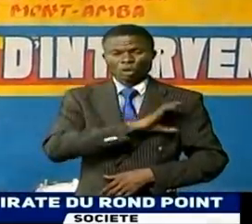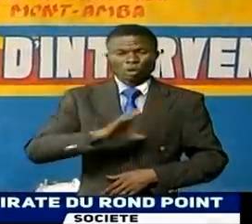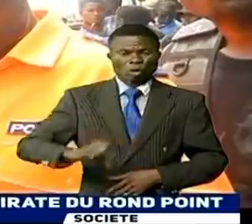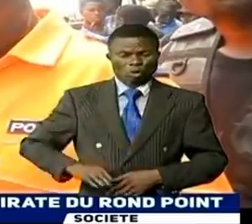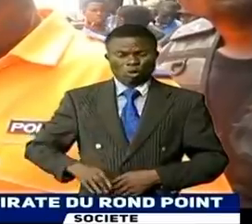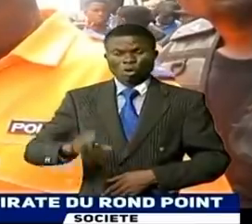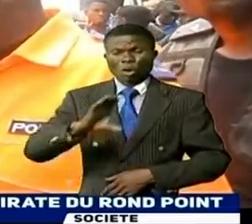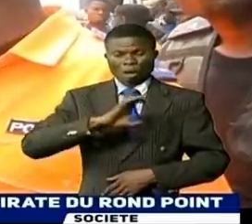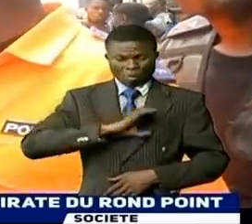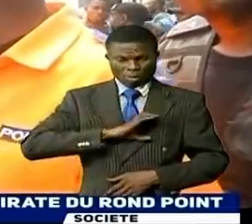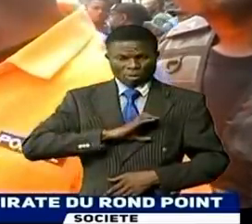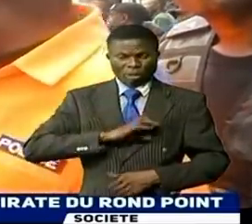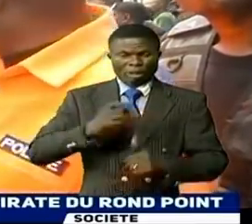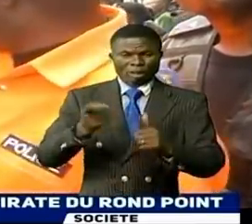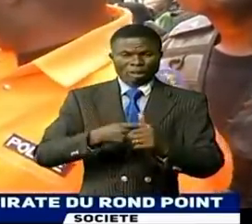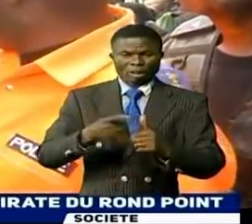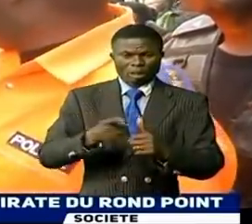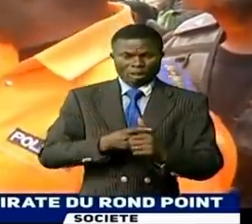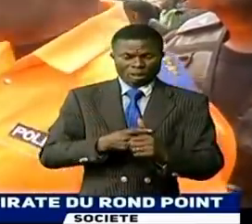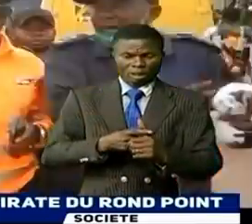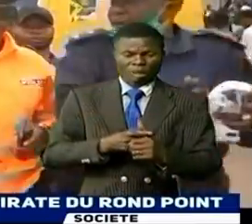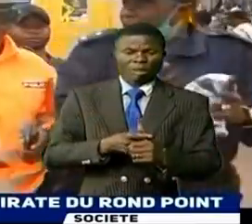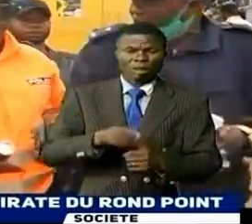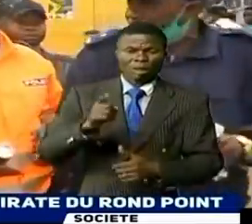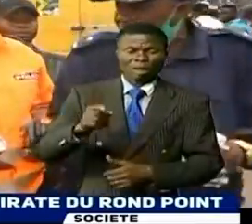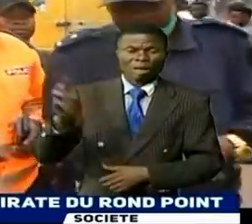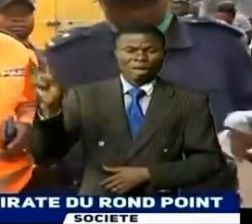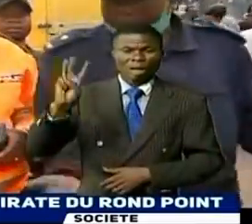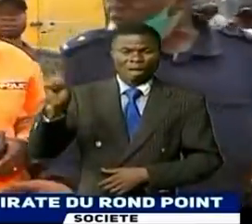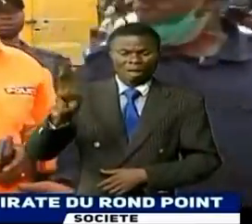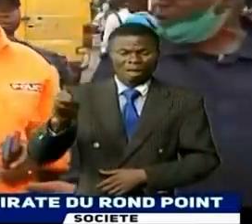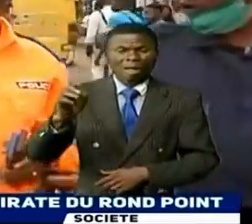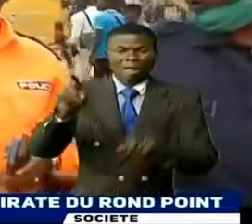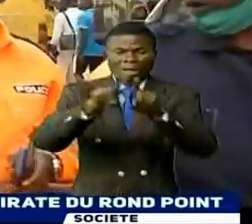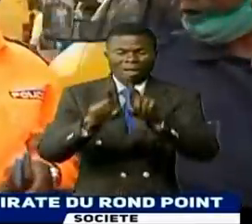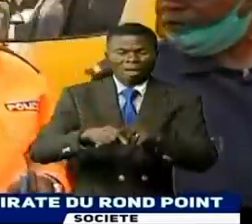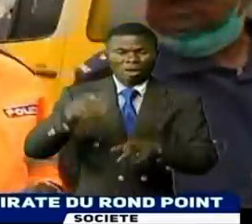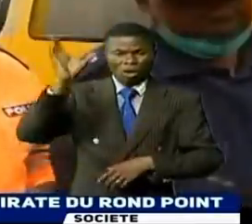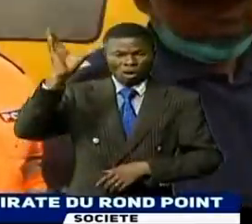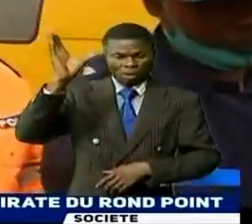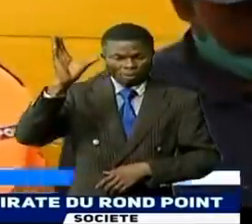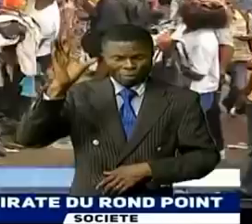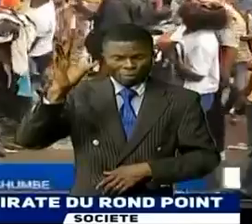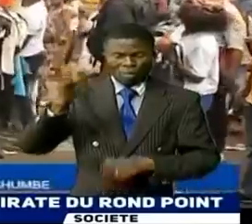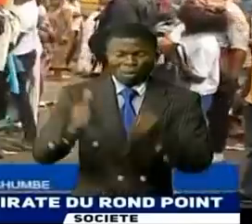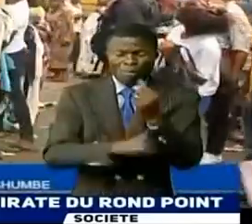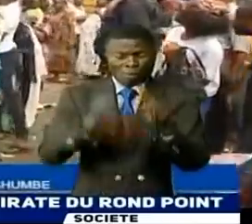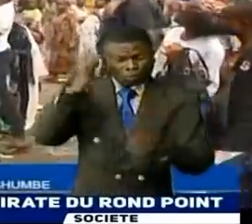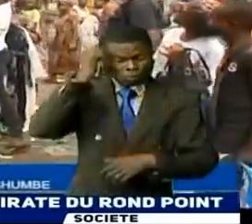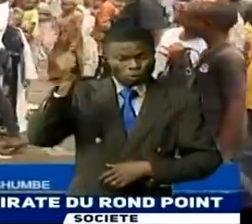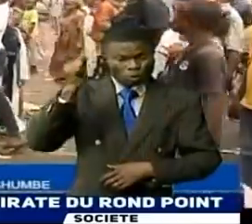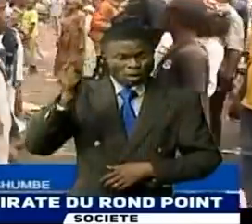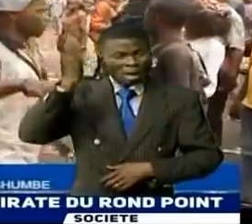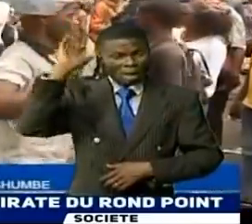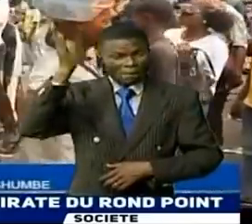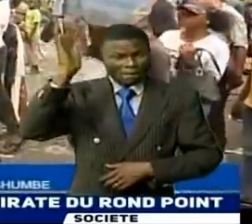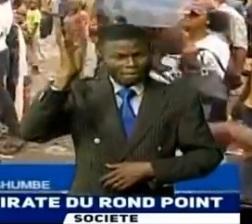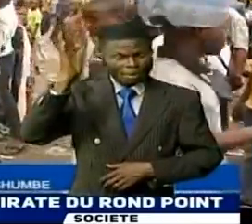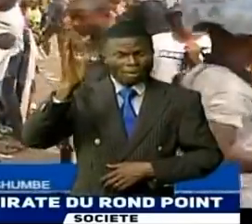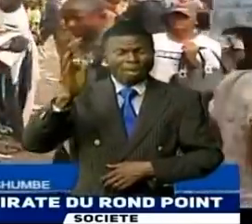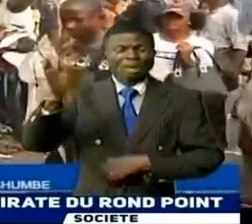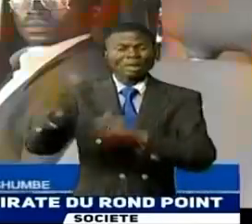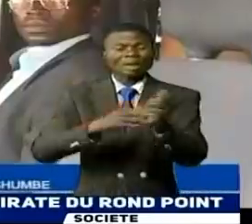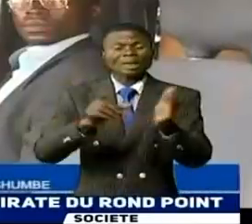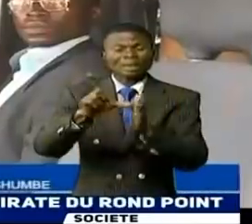PNC, à savoir Lemba, Ngaba et Makala. Le récalcitrant, les inciviques qui énervent la loi